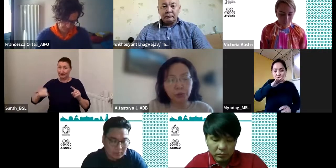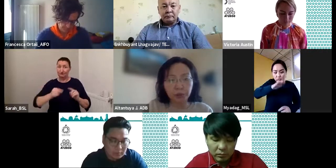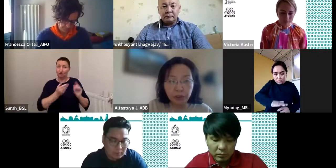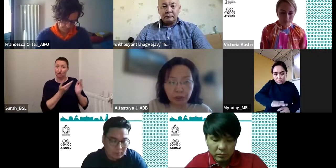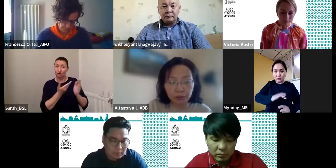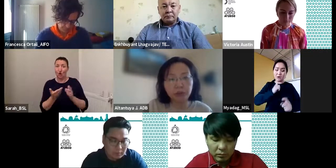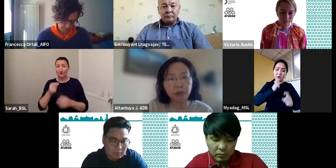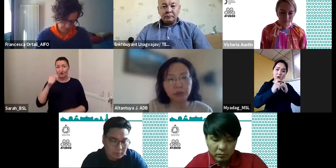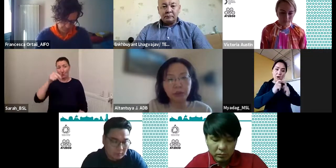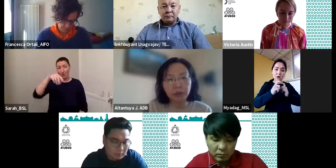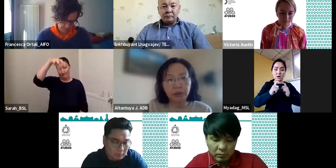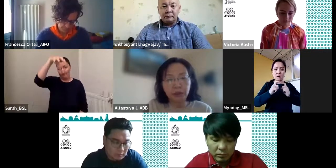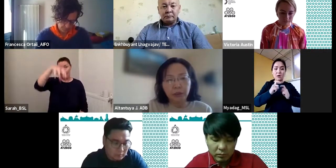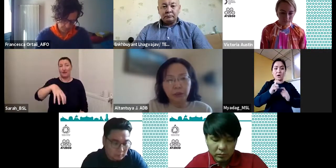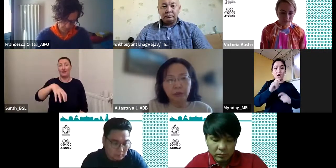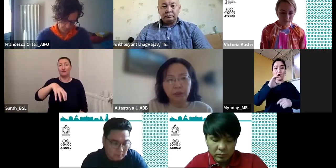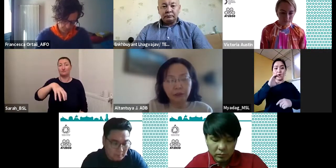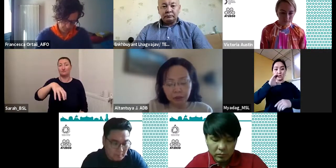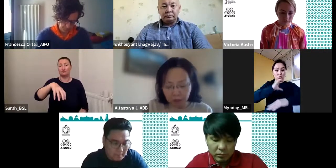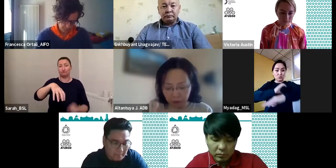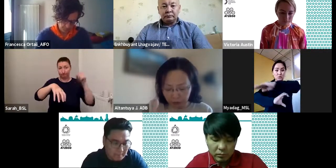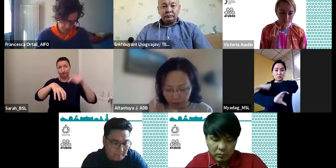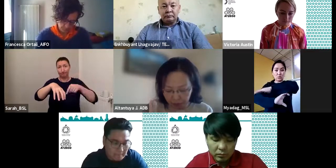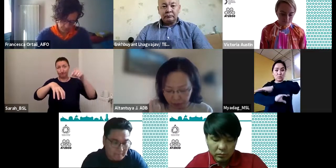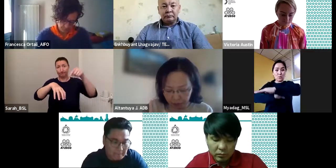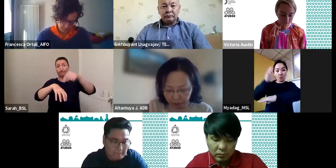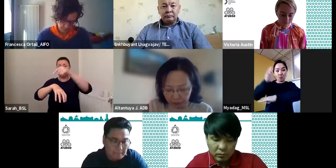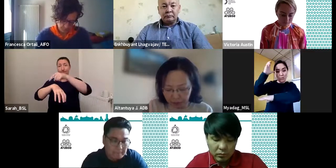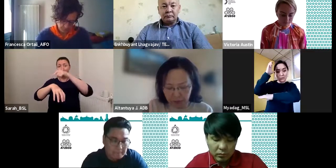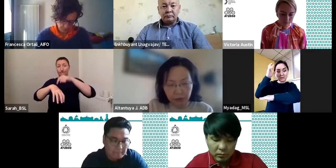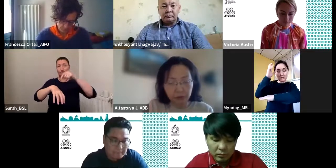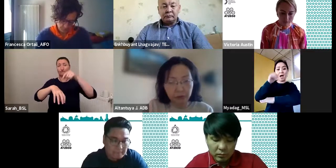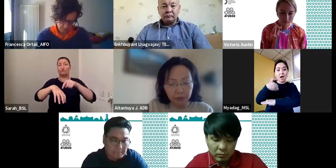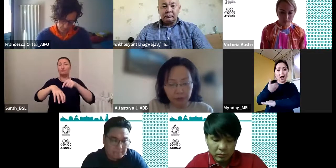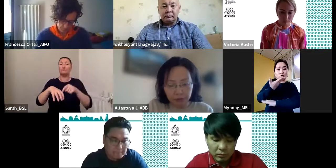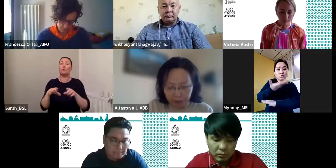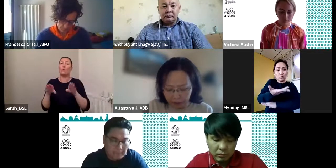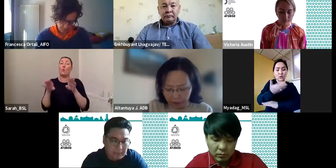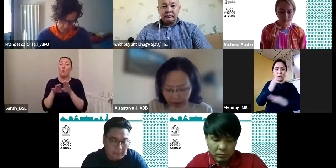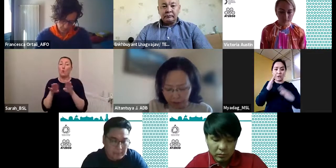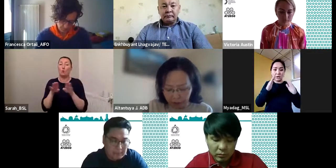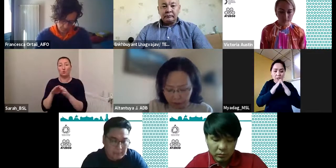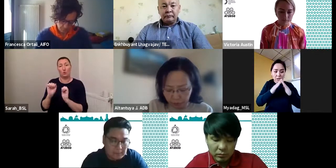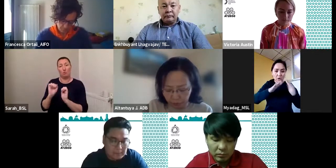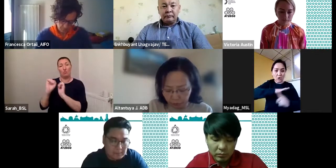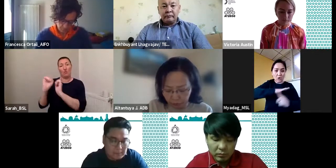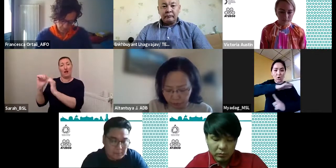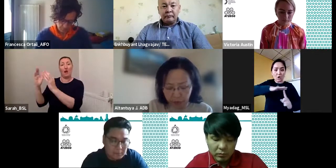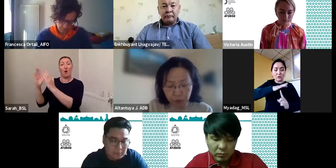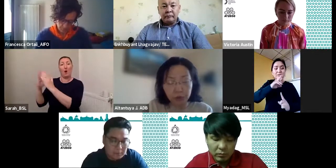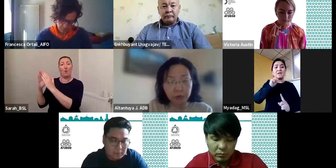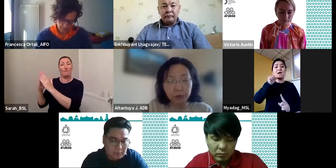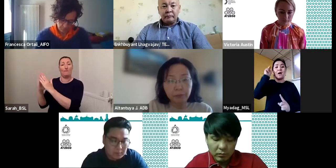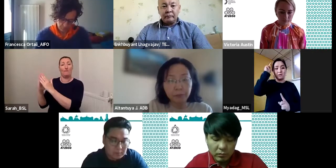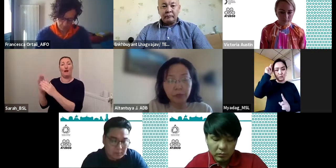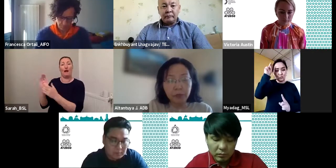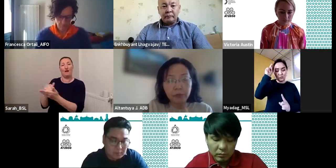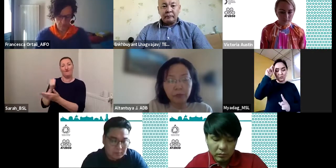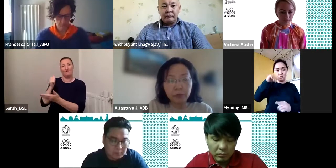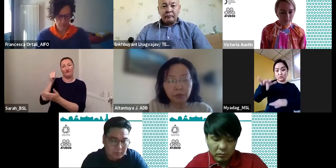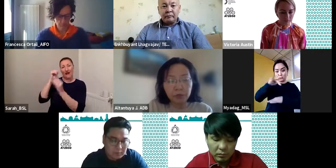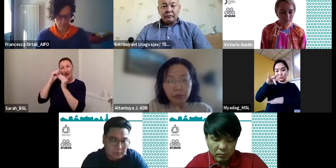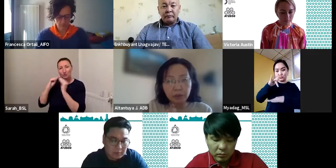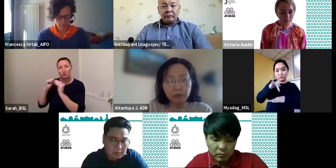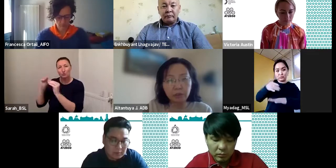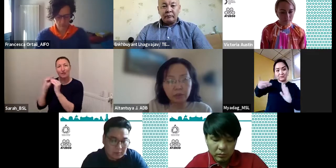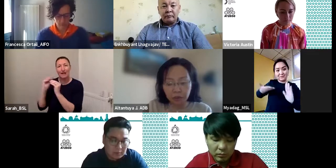олгох вэ? Гэрийнх нь нөхцөлд тийм тэрийг одоо бид нар одоо тэр төвөөр үзүүлье гэж бодож байна. Дээрээс нь